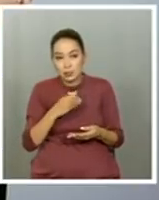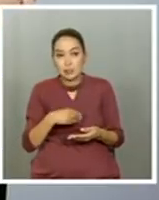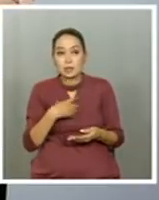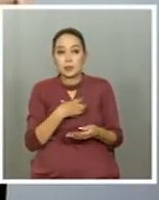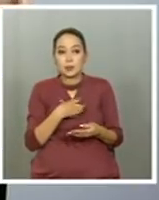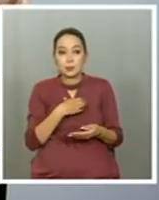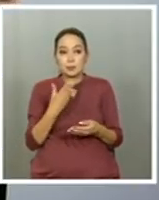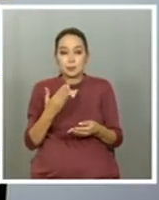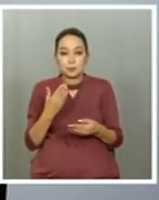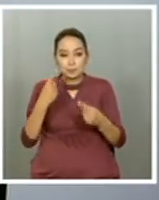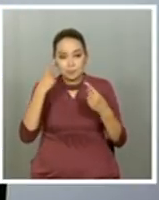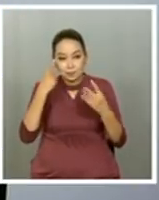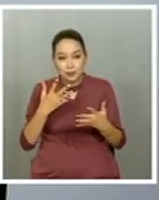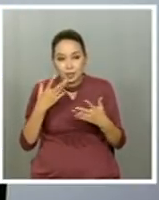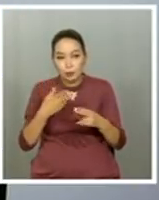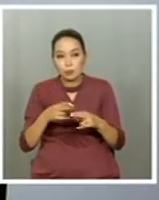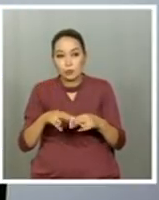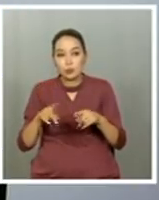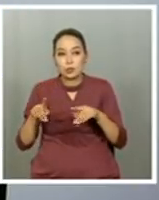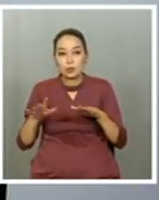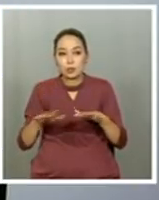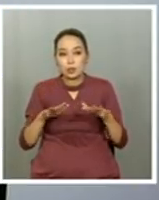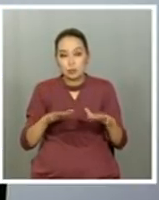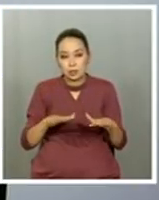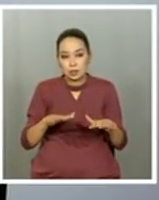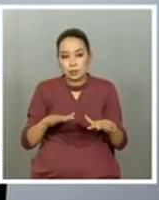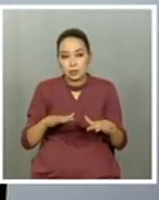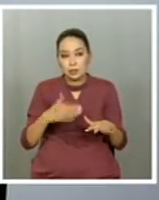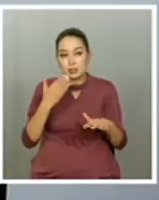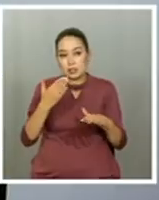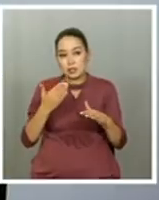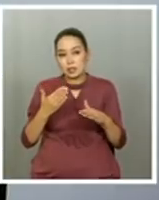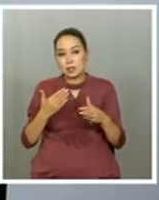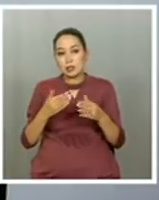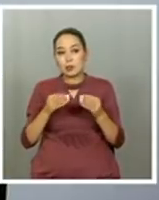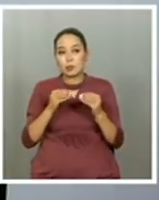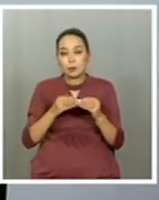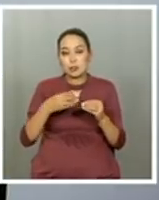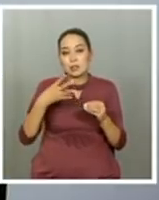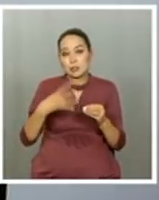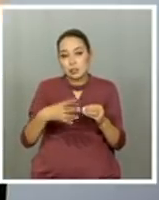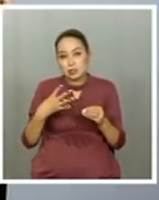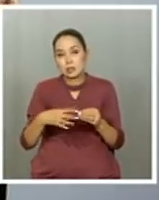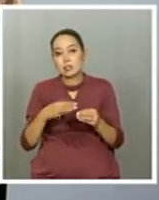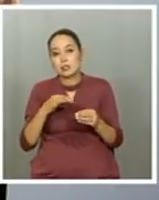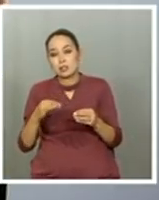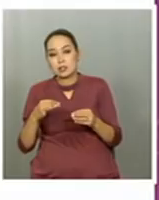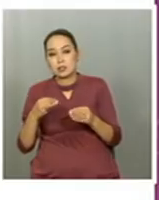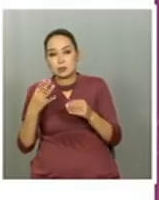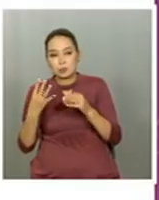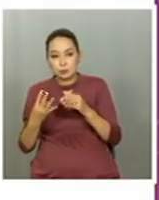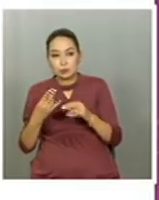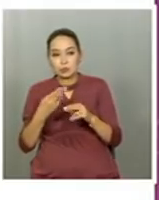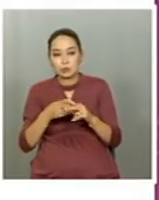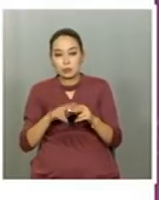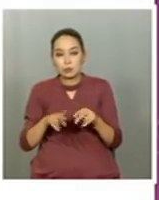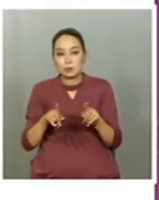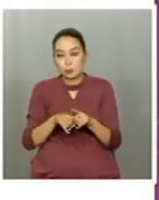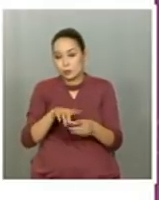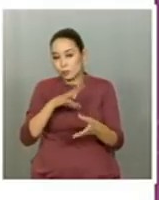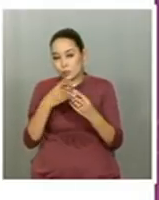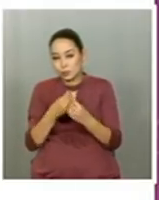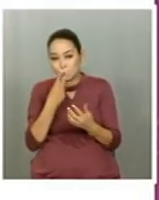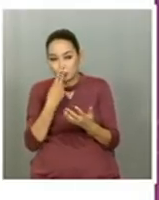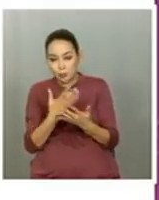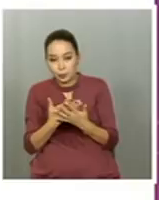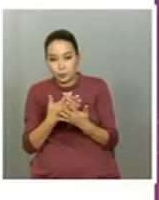айқындау қабілеті бұл жерде 10, 40, 20, 100. Яғни осындай көрсеткіштер арқылы